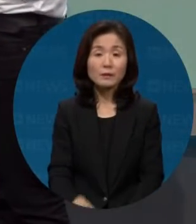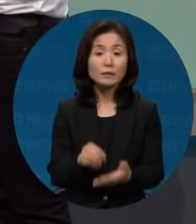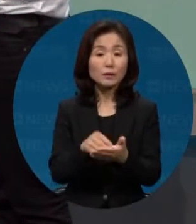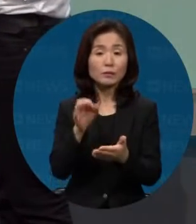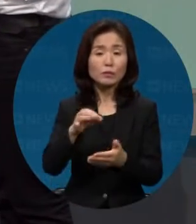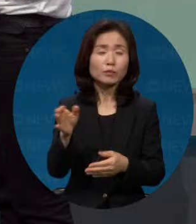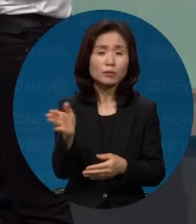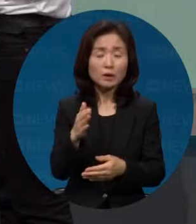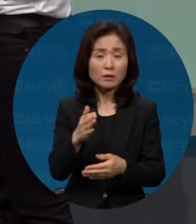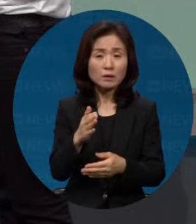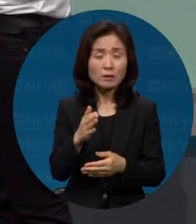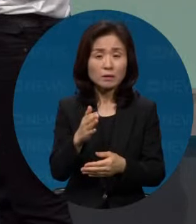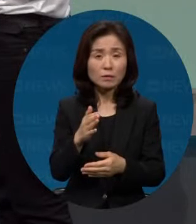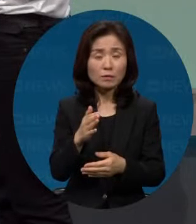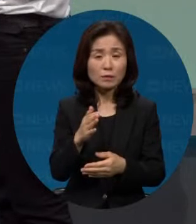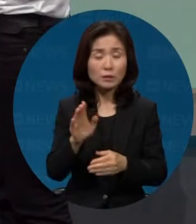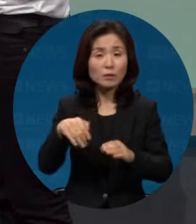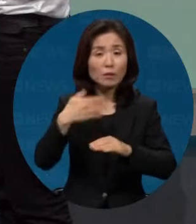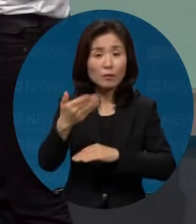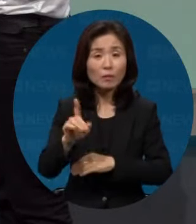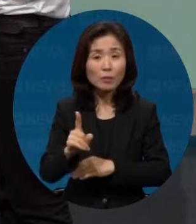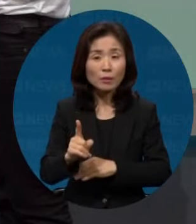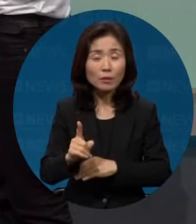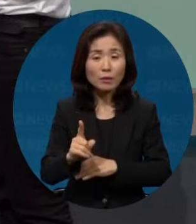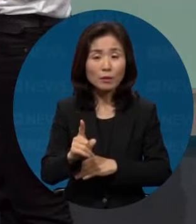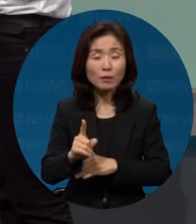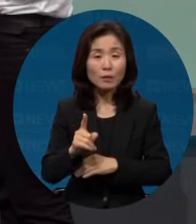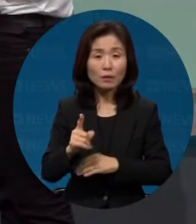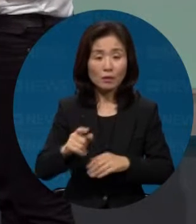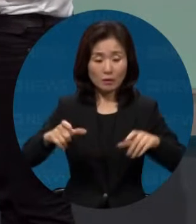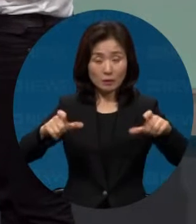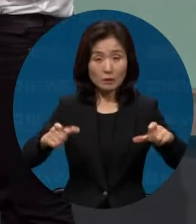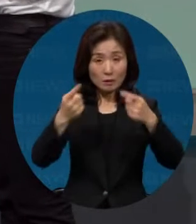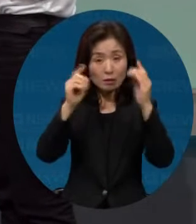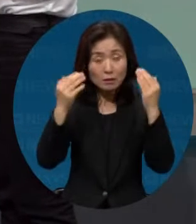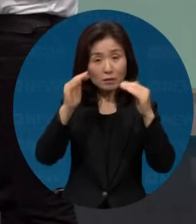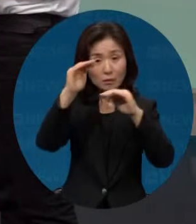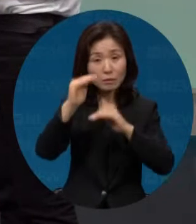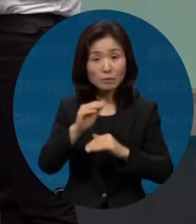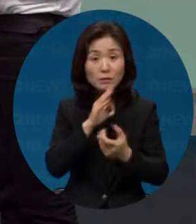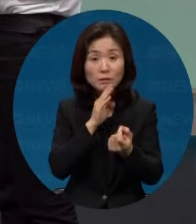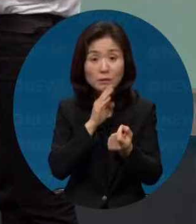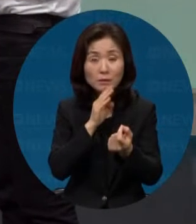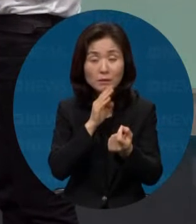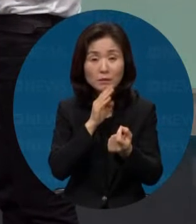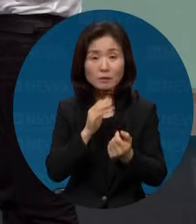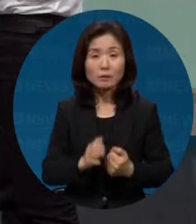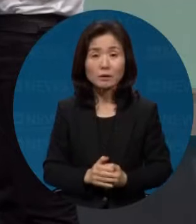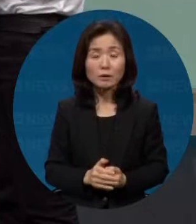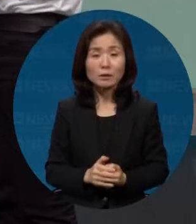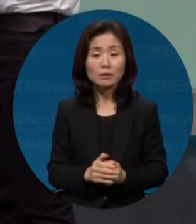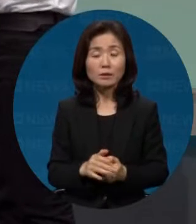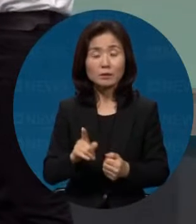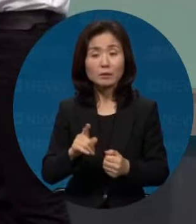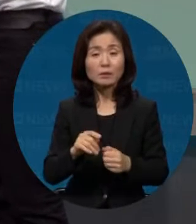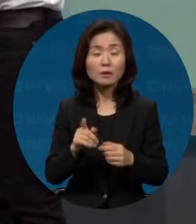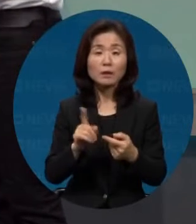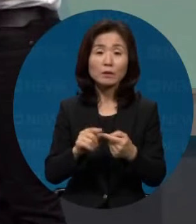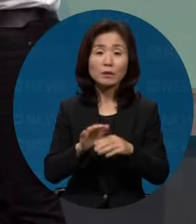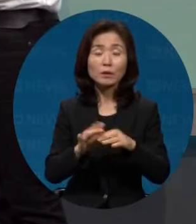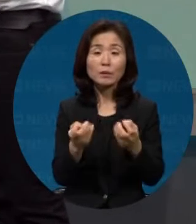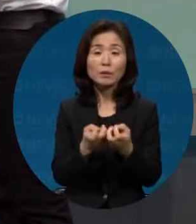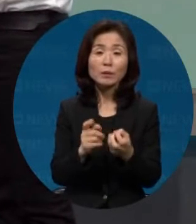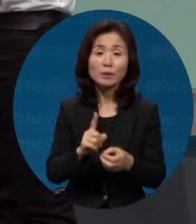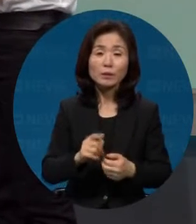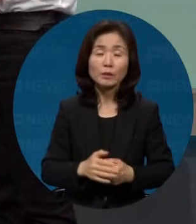등록금을 넘어 어 이거는 지금 보니까 커뮤니티 칼리지 얘기 같은데 미국의 에 어떤 조치가 더 필요한 겁니까 근데